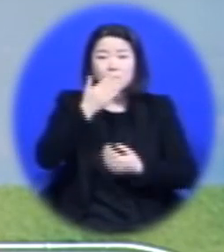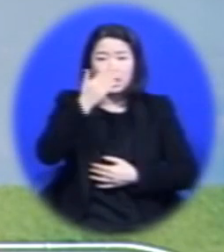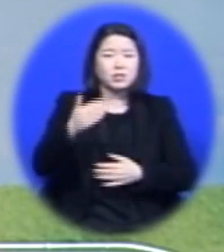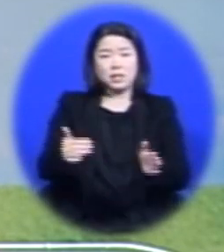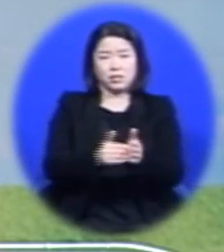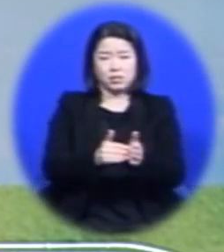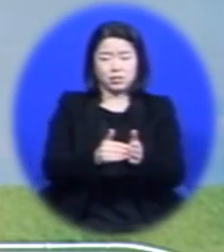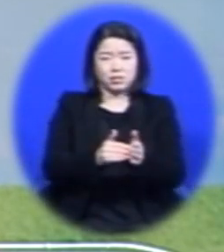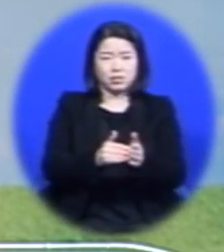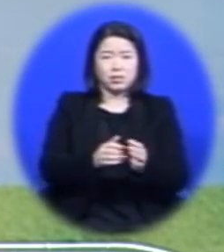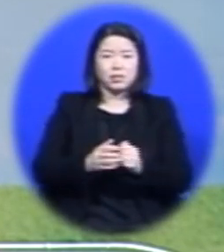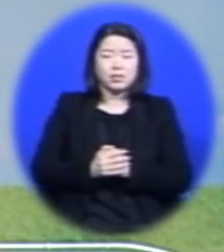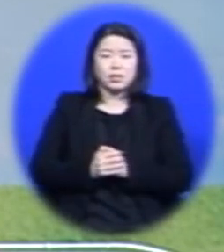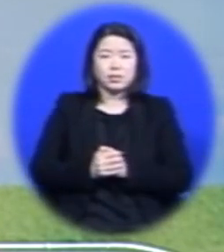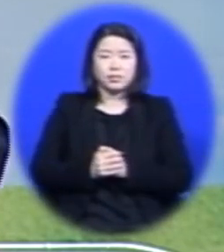끝났습니다